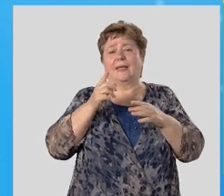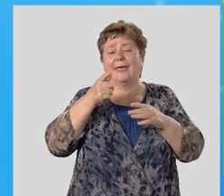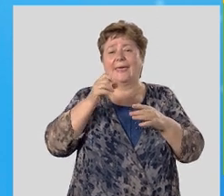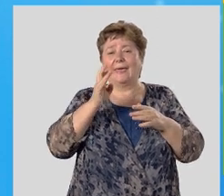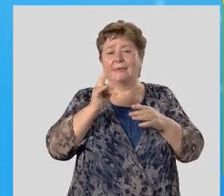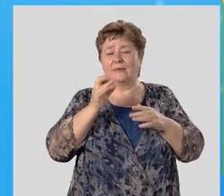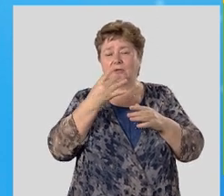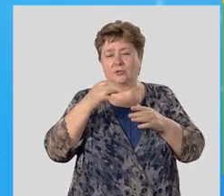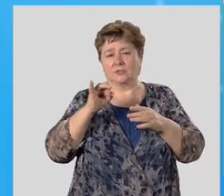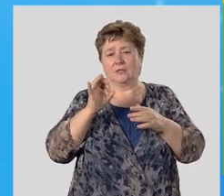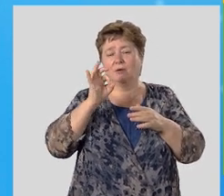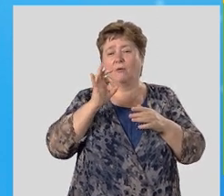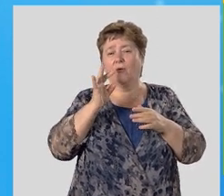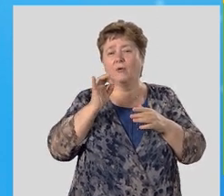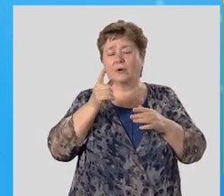Молекулярно-генетический,